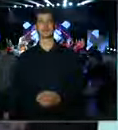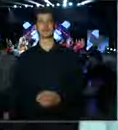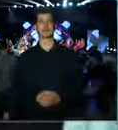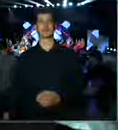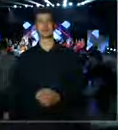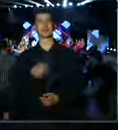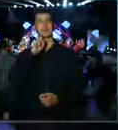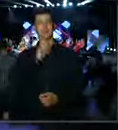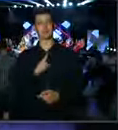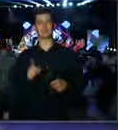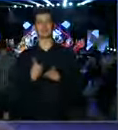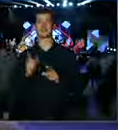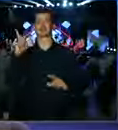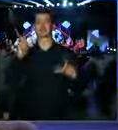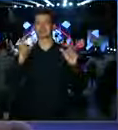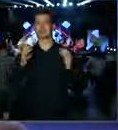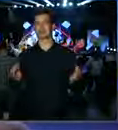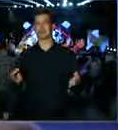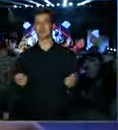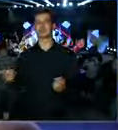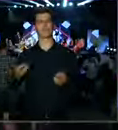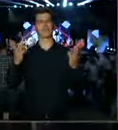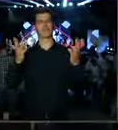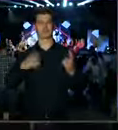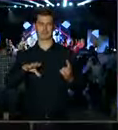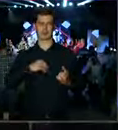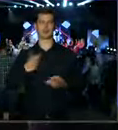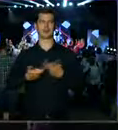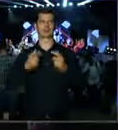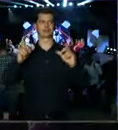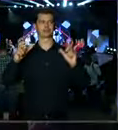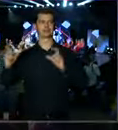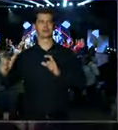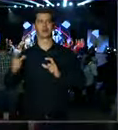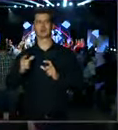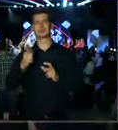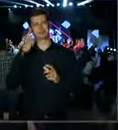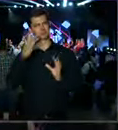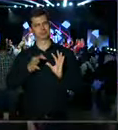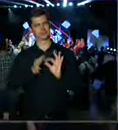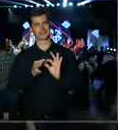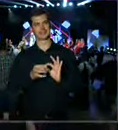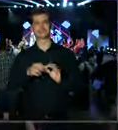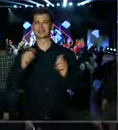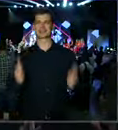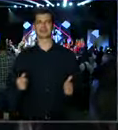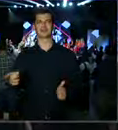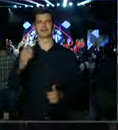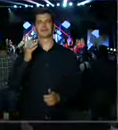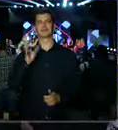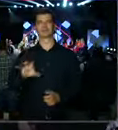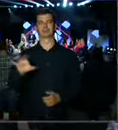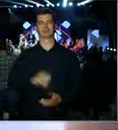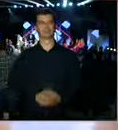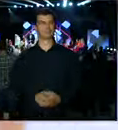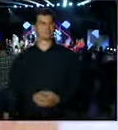I oczywiście to jest chwila dla fotoreporterów. Można robić zdjęcia, można uwieczniać ten przepiękny moment.